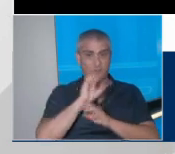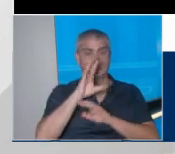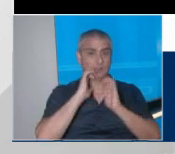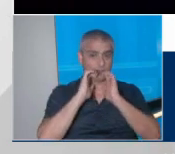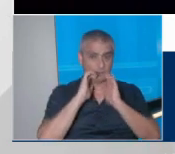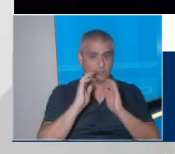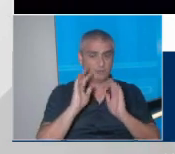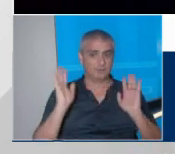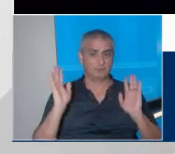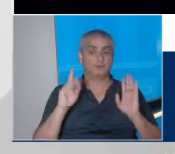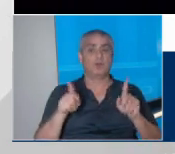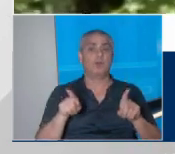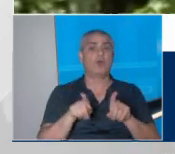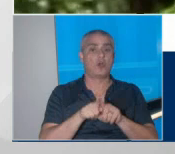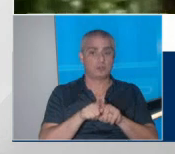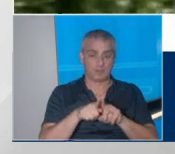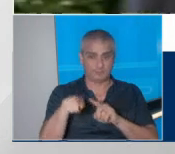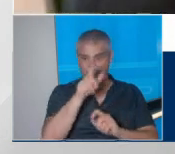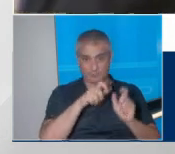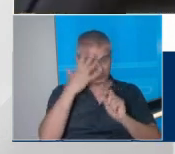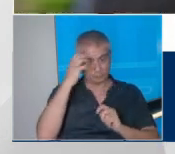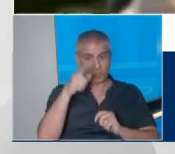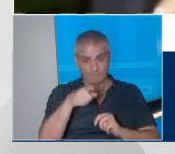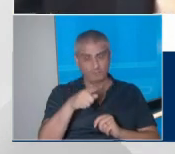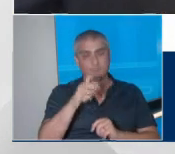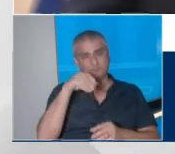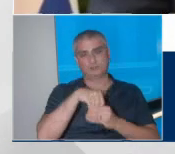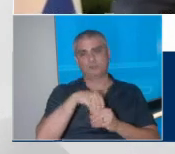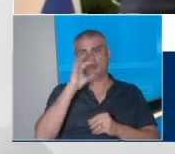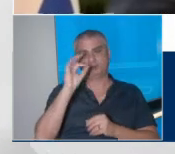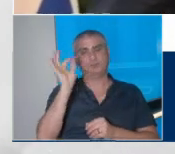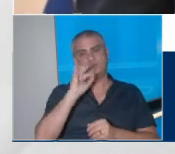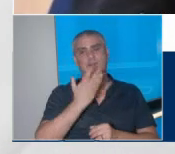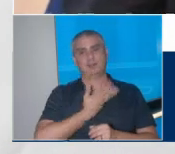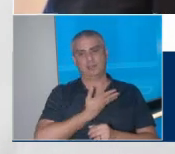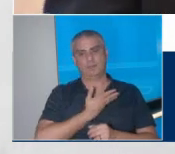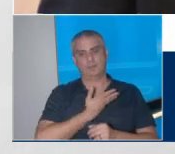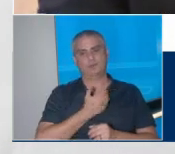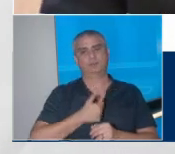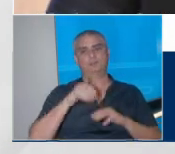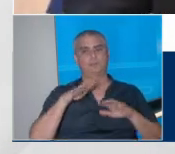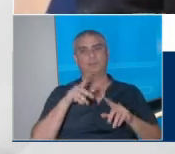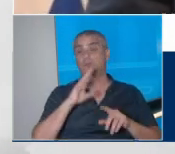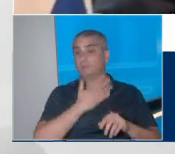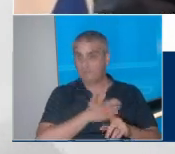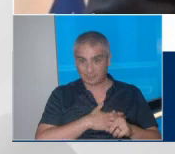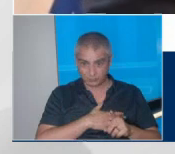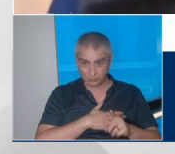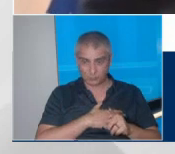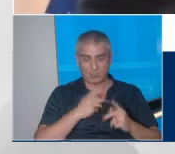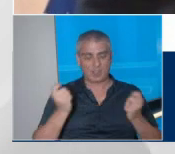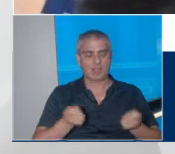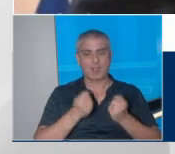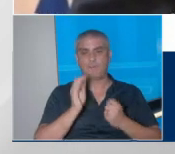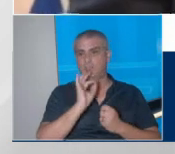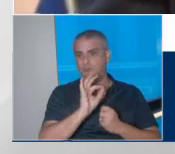לתקשורת, שאותם אלה שאוהבים את בן גביר יצביעו לש"ס, אבל עדיין יקבלו אותו כשר הממשלה. אם תרצו, הקמפיין